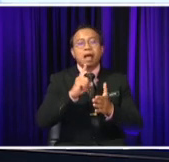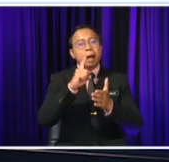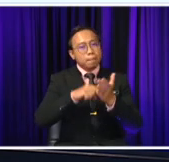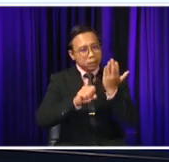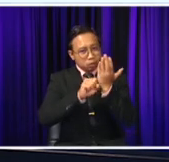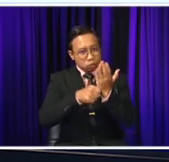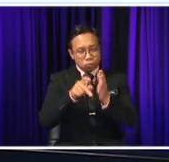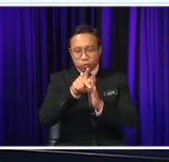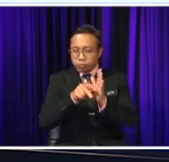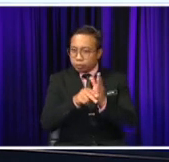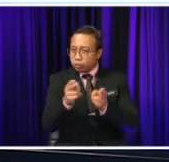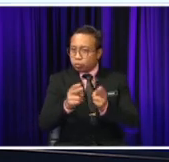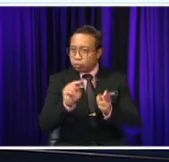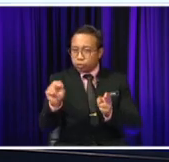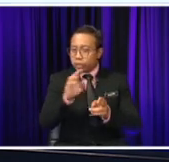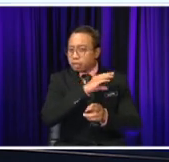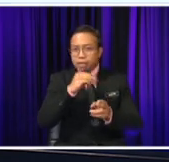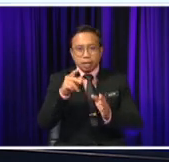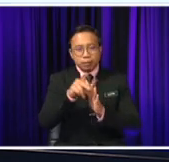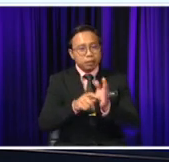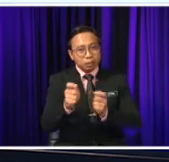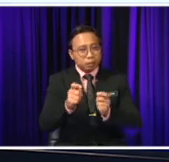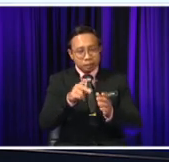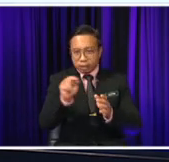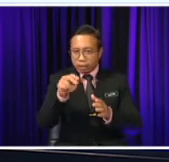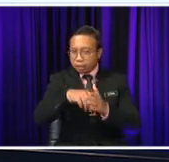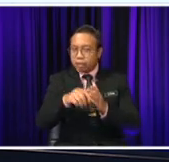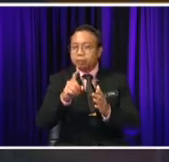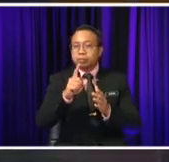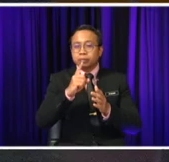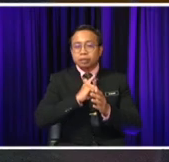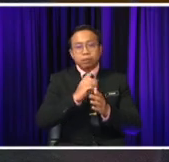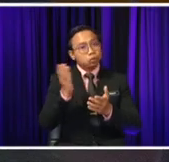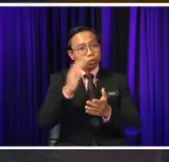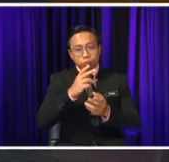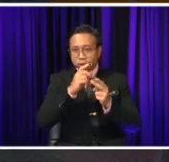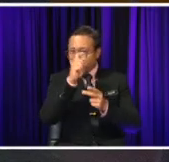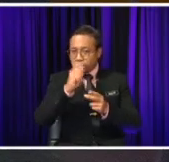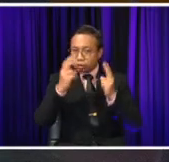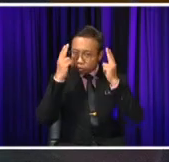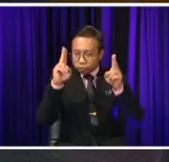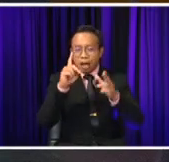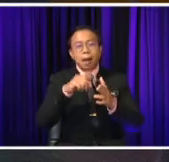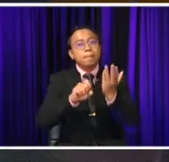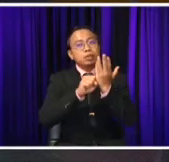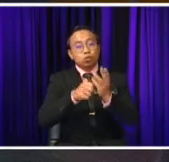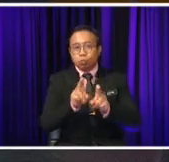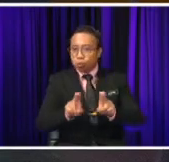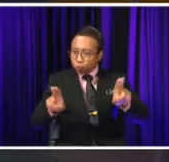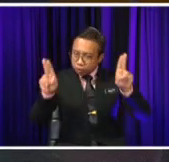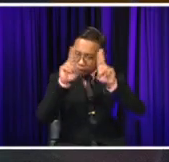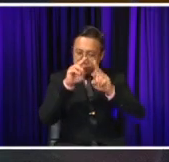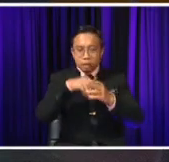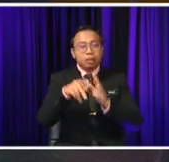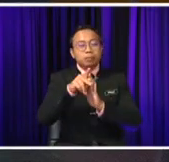pengurusan dan pentabian adalah Islam ditanyakan kepada Ustadz kita Oke Ustadz Apakah Sumba utama dalam